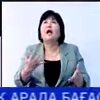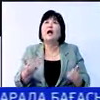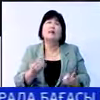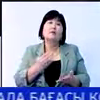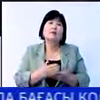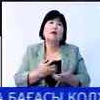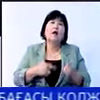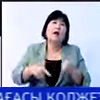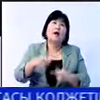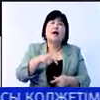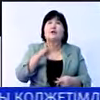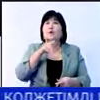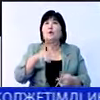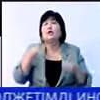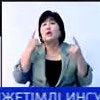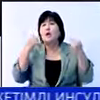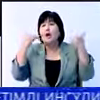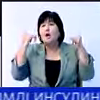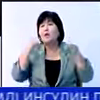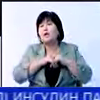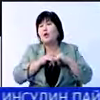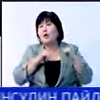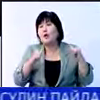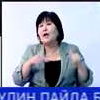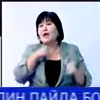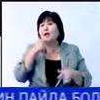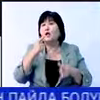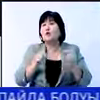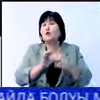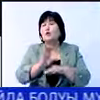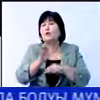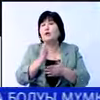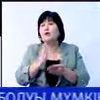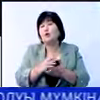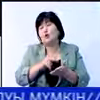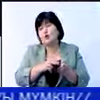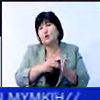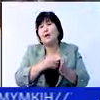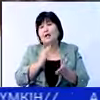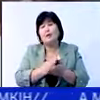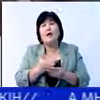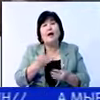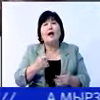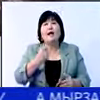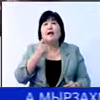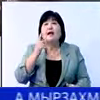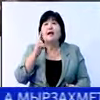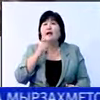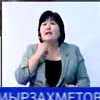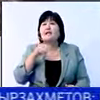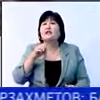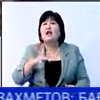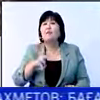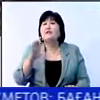ғой. Кәсіби салда уақытта мүйіздері қыранның басын көбейтіп, ет және сүт өнімдерін шығаруды жоспарлап отыр. Ал Қызылтам ауылының тұрғыны Серік